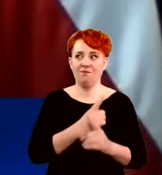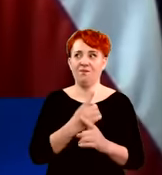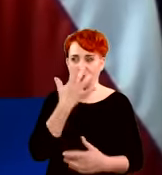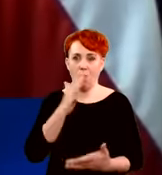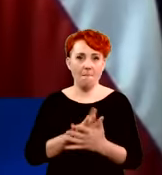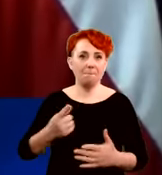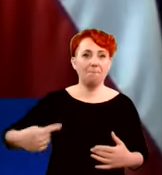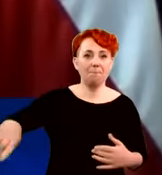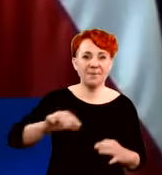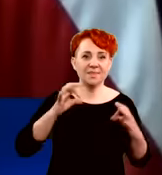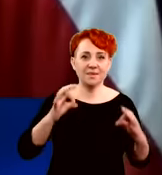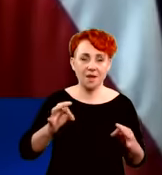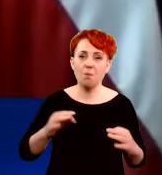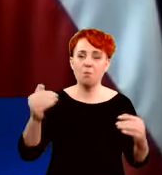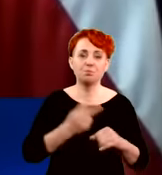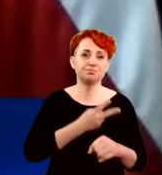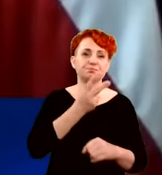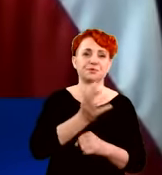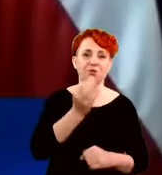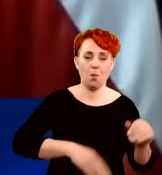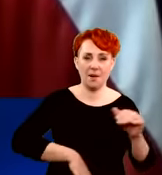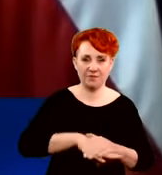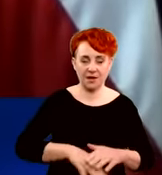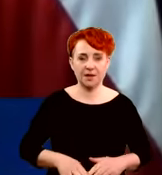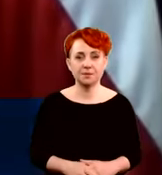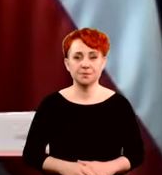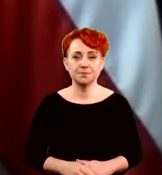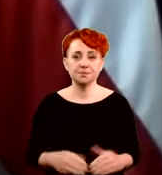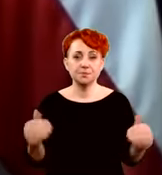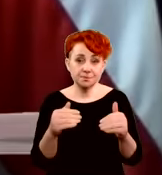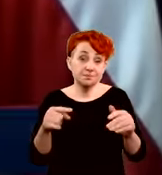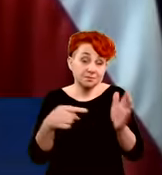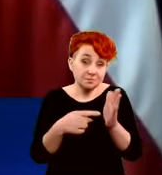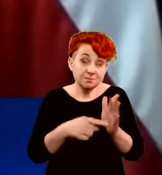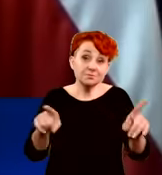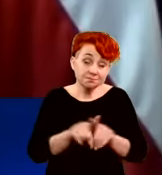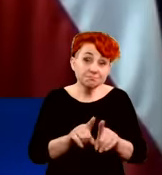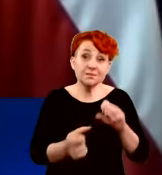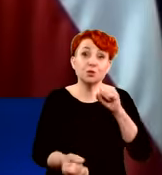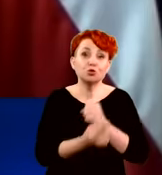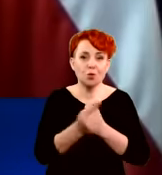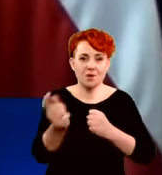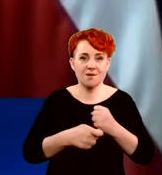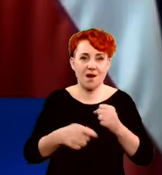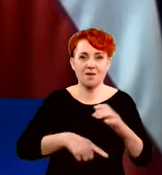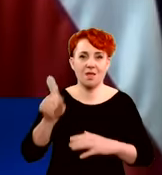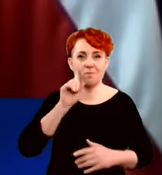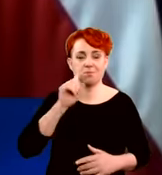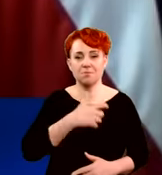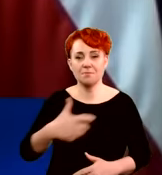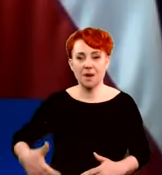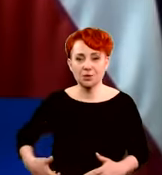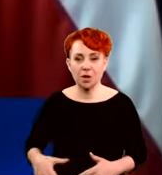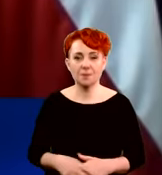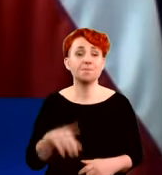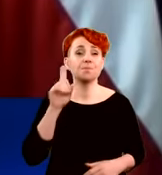publicznej, mógł przekroczyć po prostu swoje uprawnienia, co także być może powinno spotkać się z konsekwencjami karnymi wobec pana marszałka, bo pan marszałek Hołownia